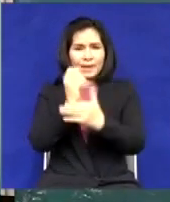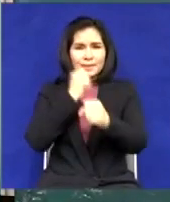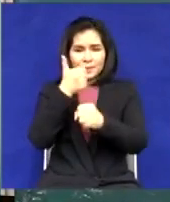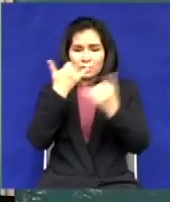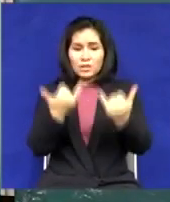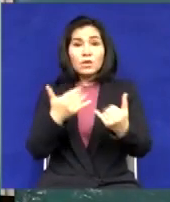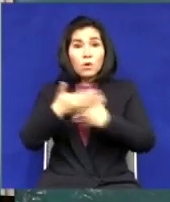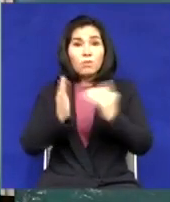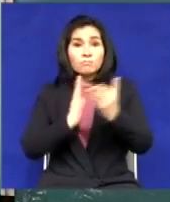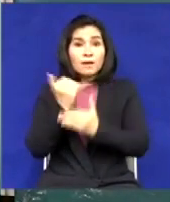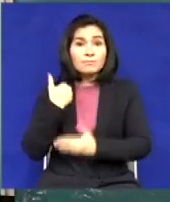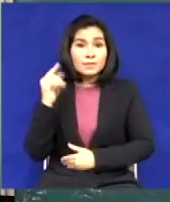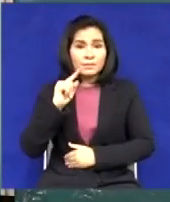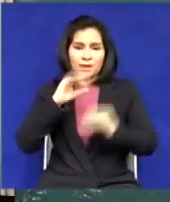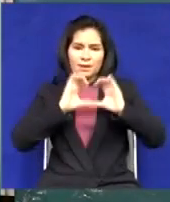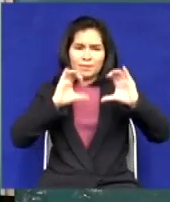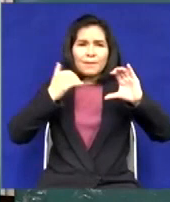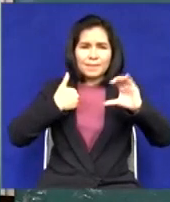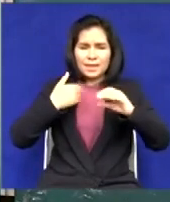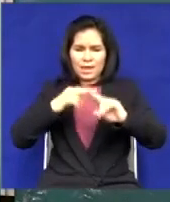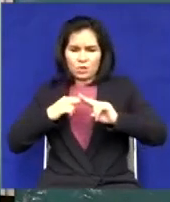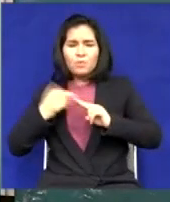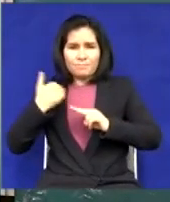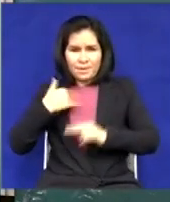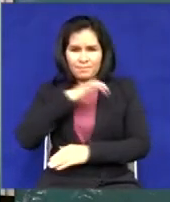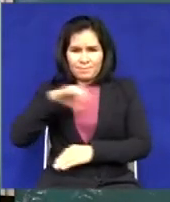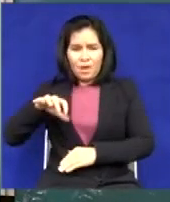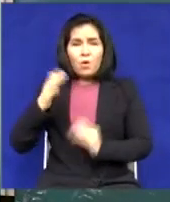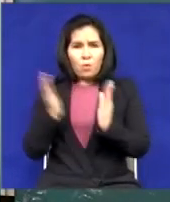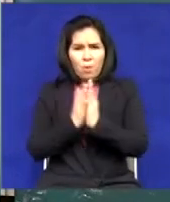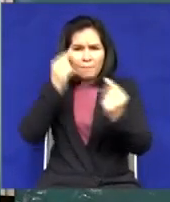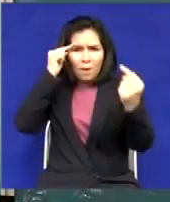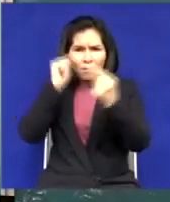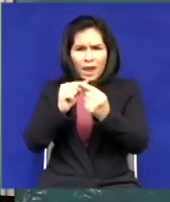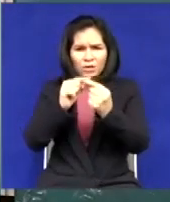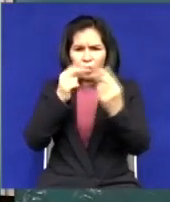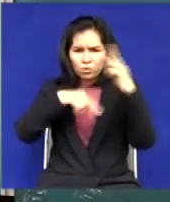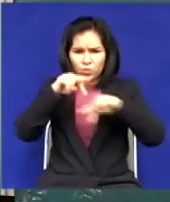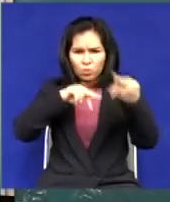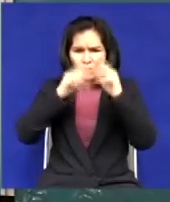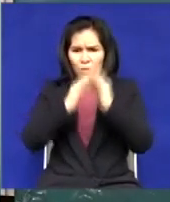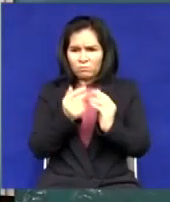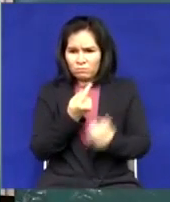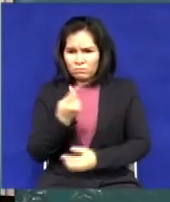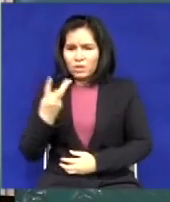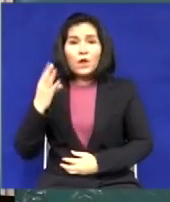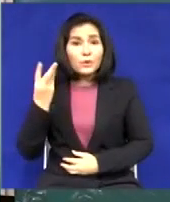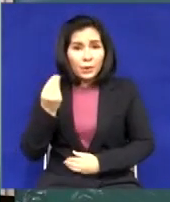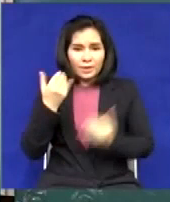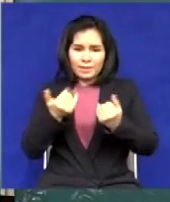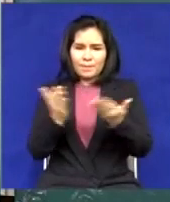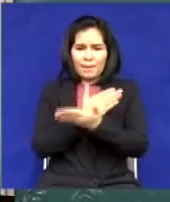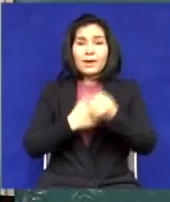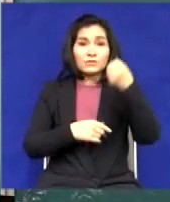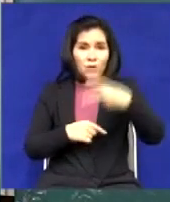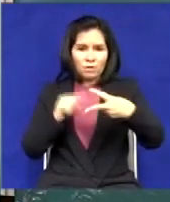เอกชนคราวนี้ถามว่าแล้วตั้งเป้าหมายว่าเราจะตรวจให้ได้เท่าไหร่นะครับขณะนี้เราแบ่งเป็น2ส่วนก็คือส่วนที่1